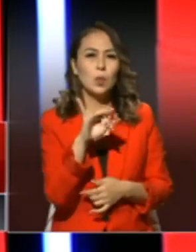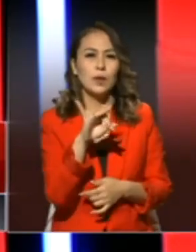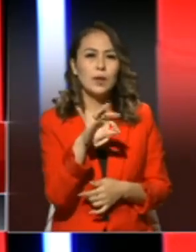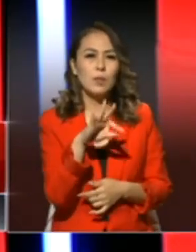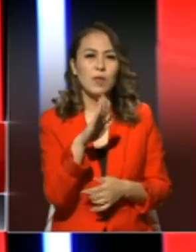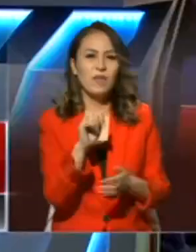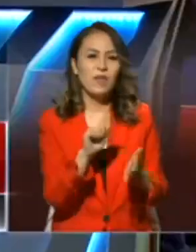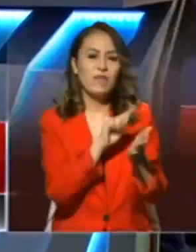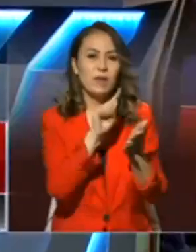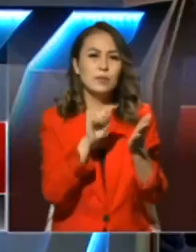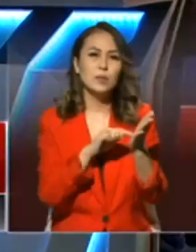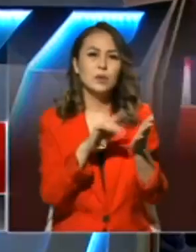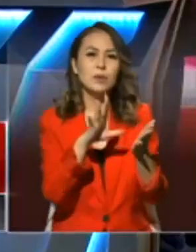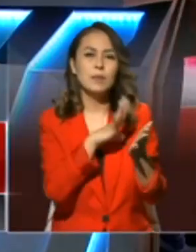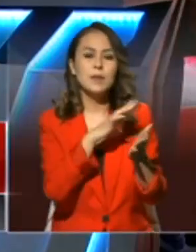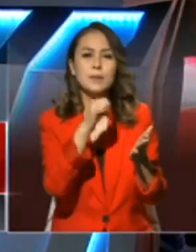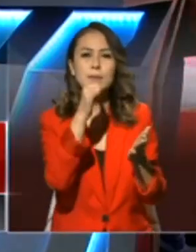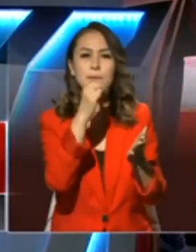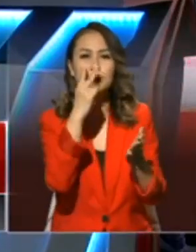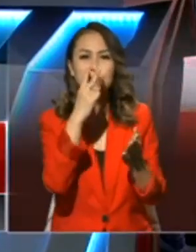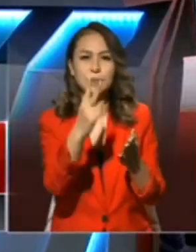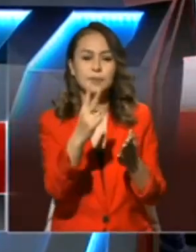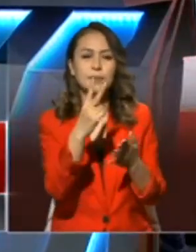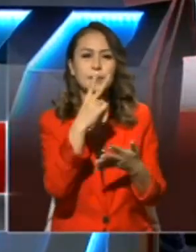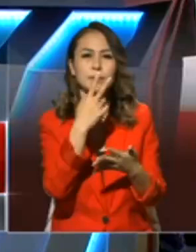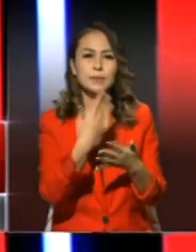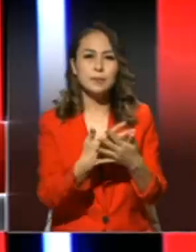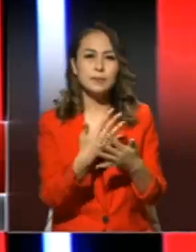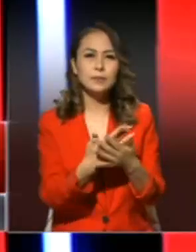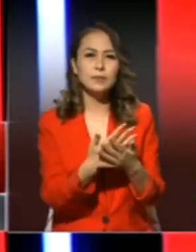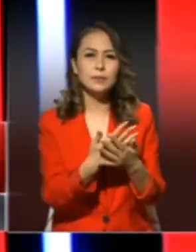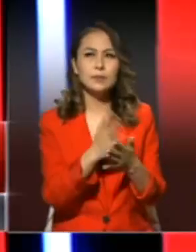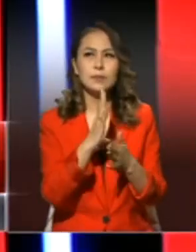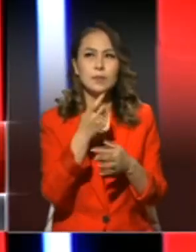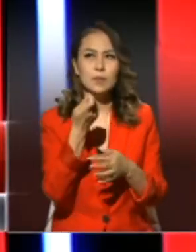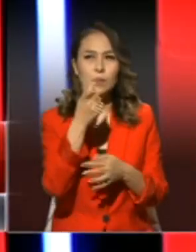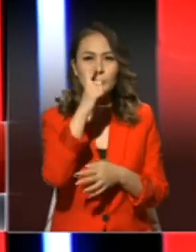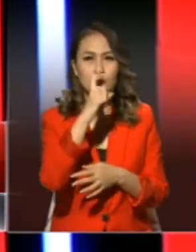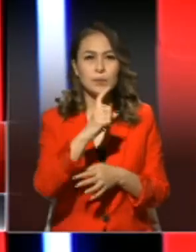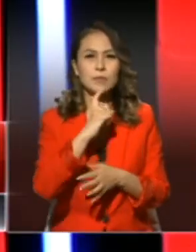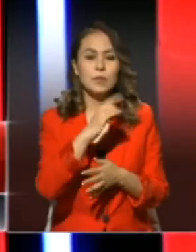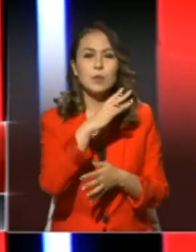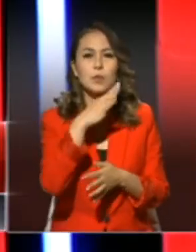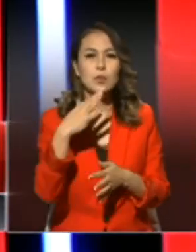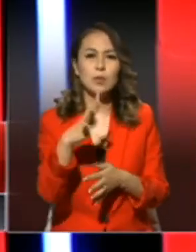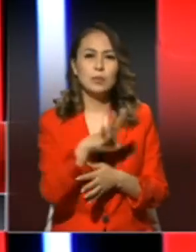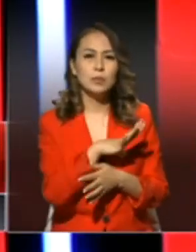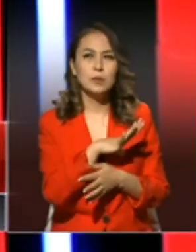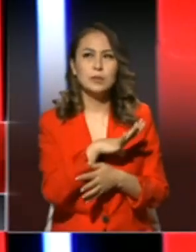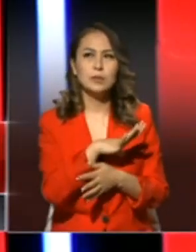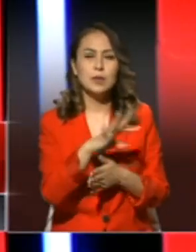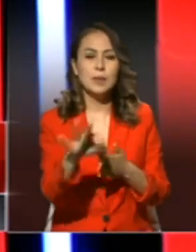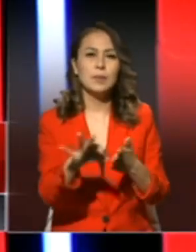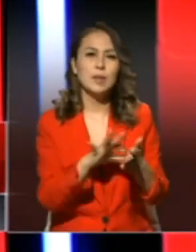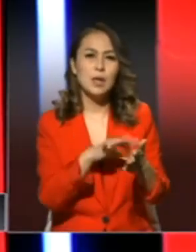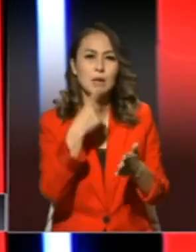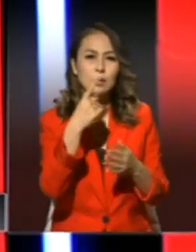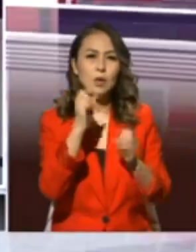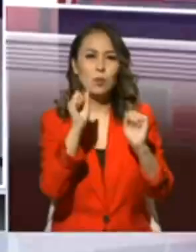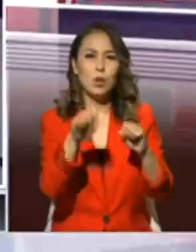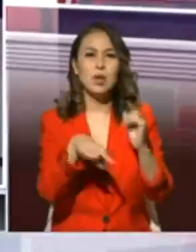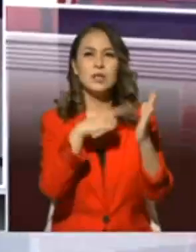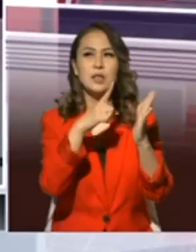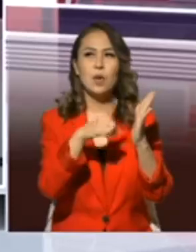мәжіліс депутатының пікірін шығарыңыздаршы, біз бір ғана бөлігін шығарайық, өйткені бізге түсініксіз жерлер көп болды. Бірден айта кетейік, бұл